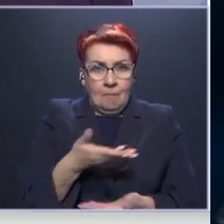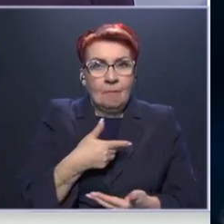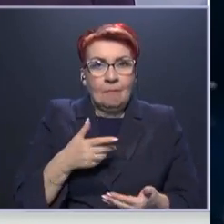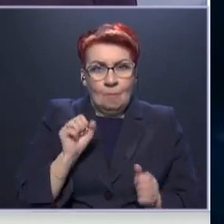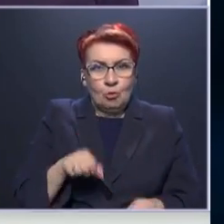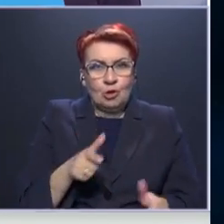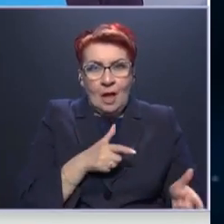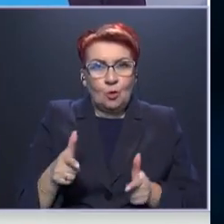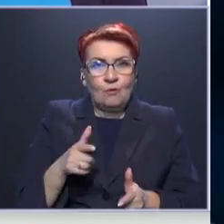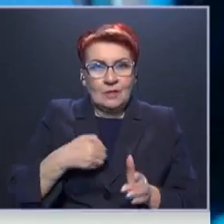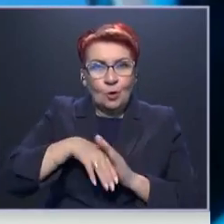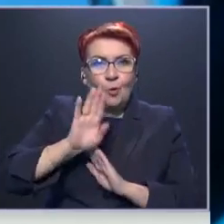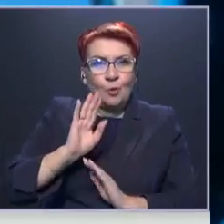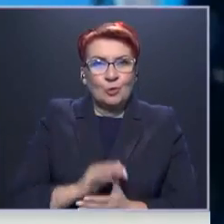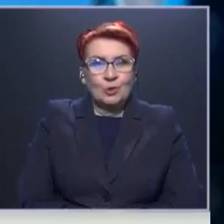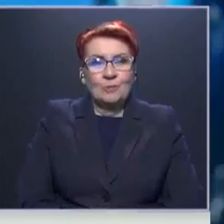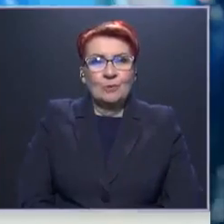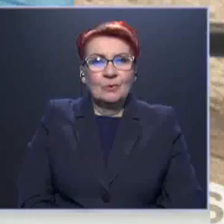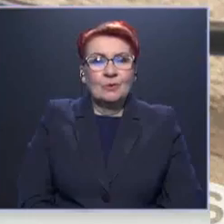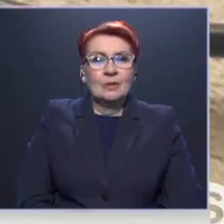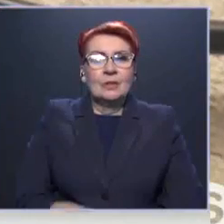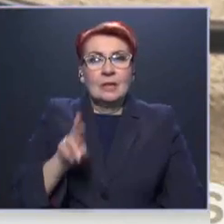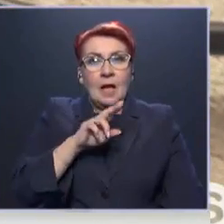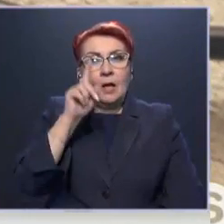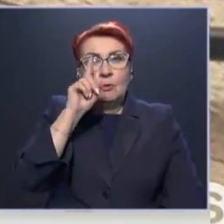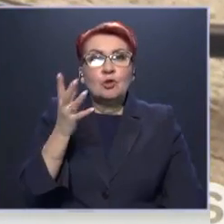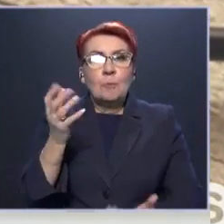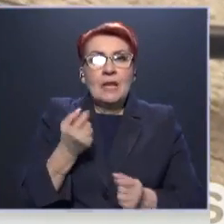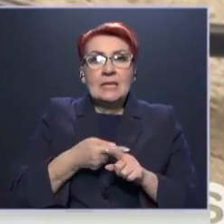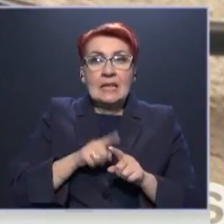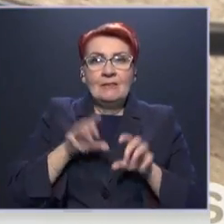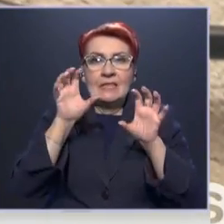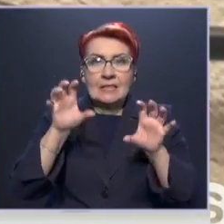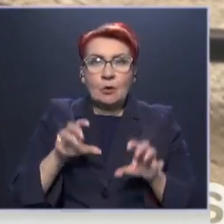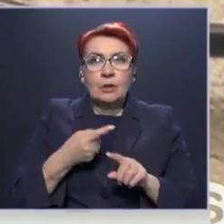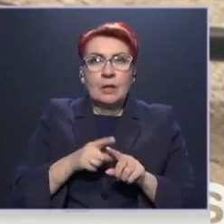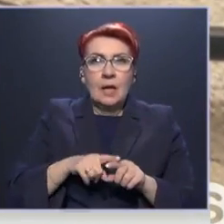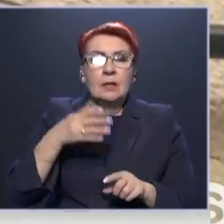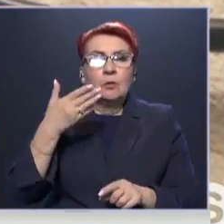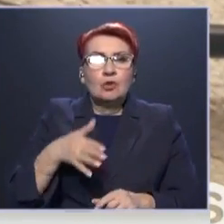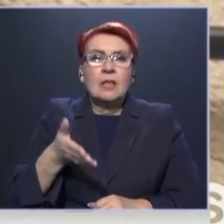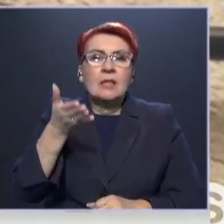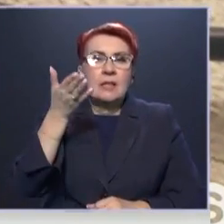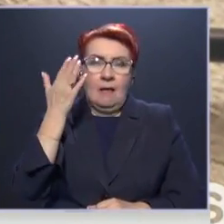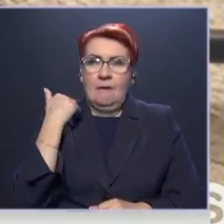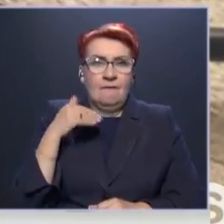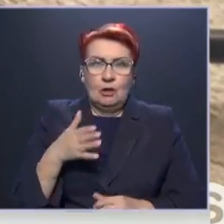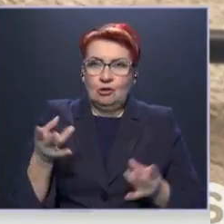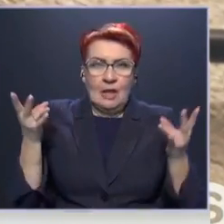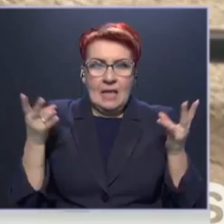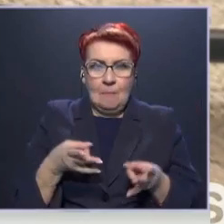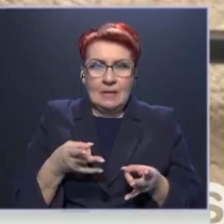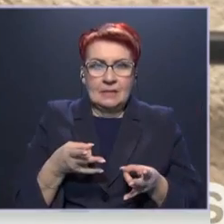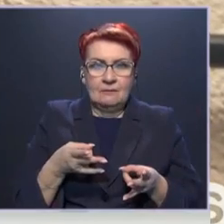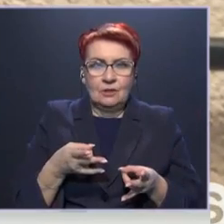лучшему? Я думаю, что принятие этого закона – это давно назревшая необходимость. И